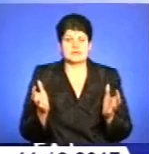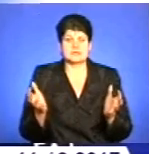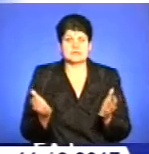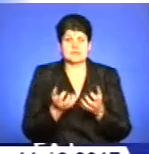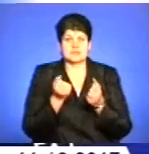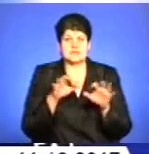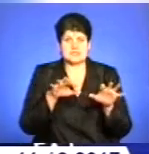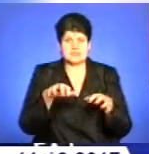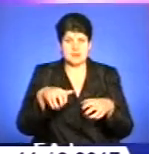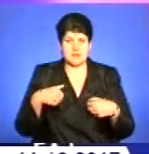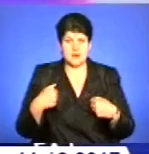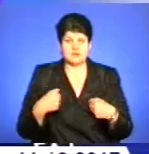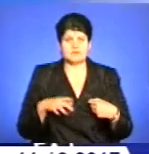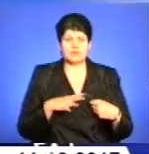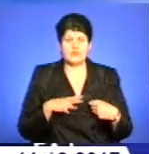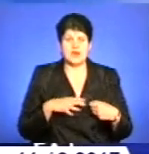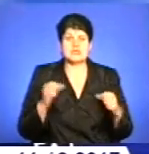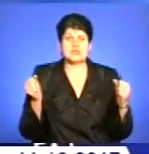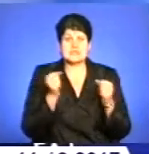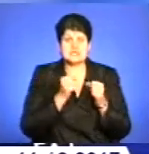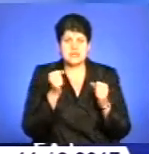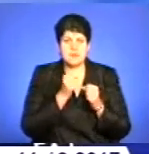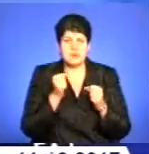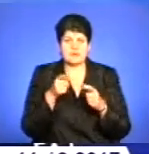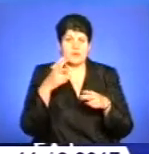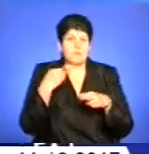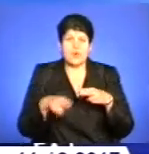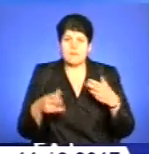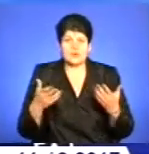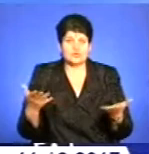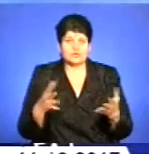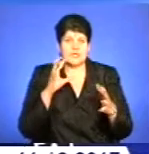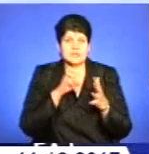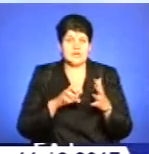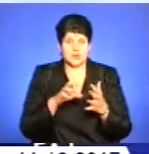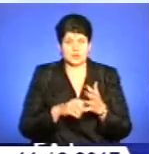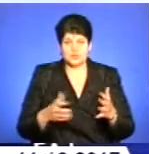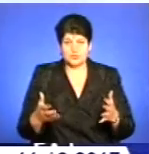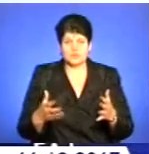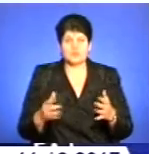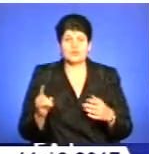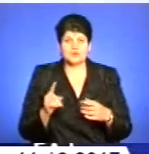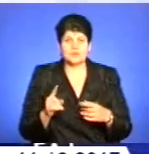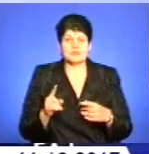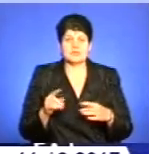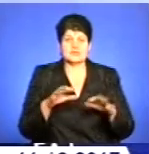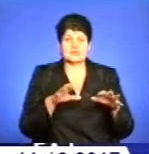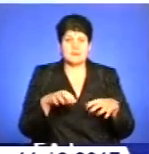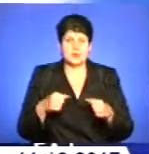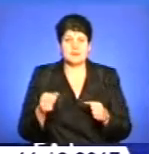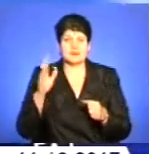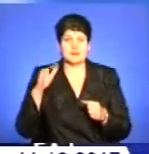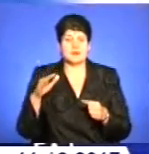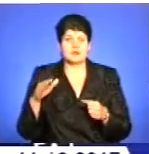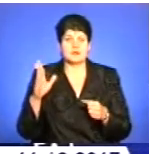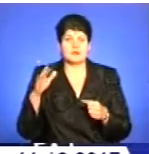бо буває, що замерзне ставок і все, і вони пропадуть, їх загризуть, щоб їх, ну, навіть, чи забрати на якісь водойми, щоб вони